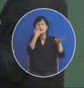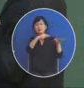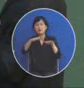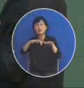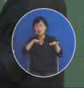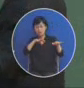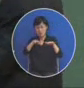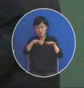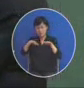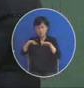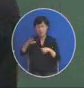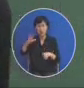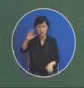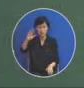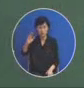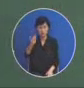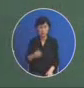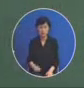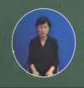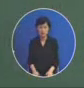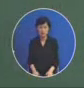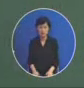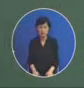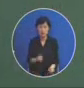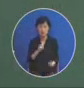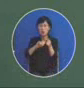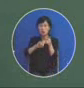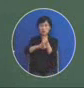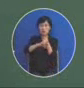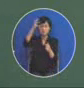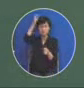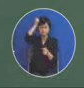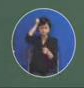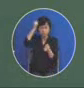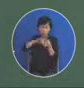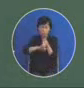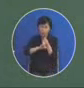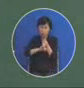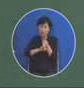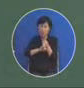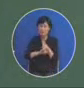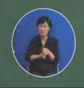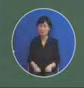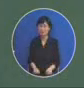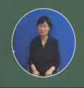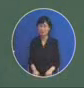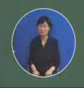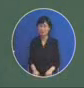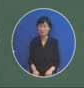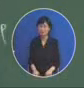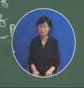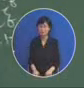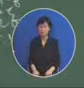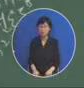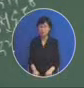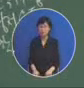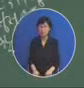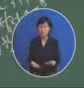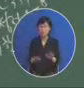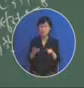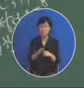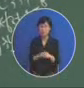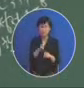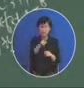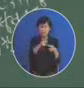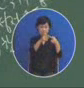earth, everything in the world trembled. 여러분 이 언약을 꼭 붙잡으셔야 돼요. So you must hold on to this covenant. 기다리시기 바랍니다. 대표적